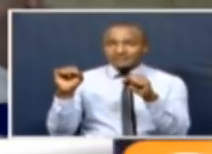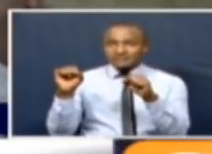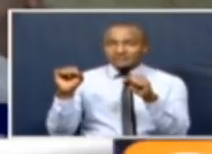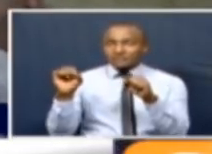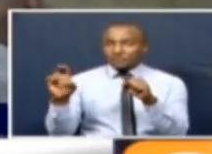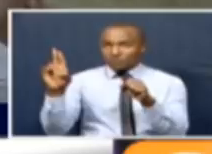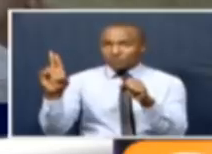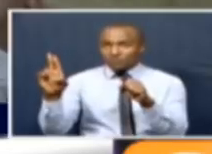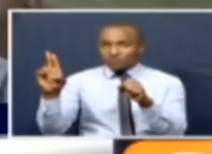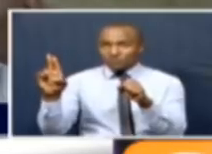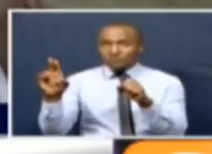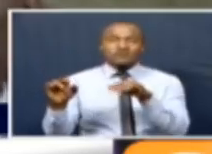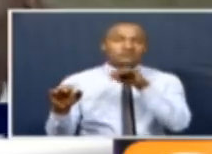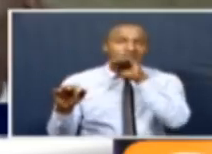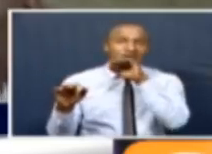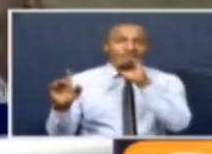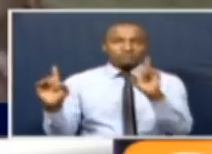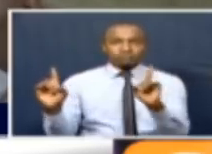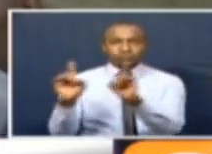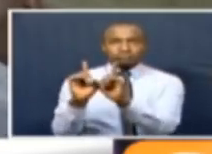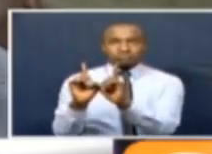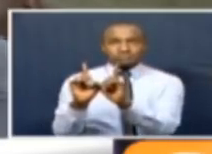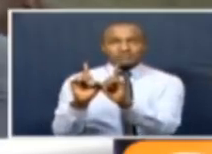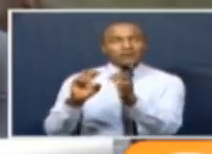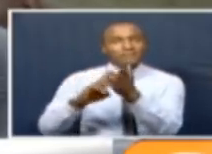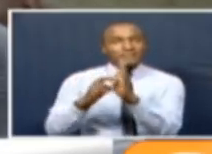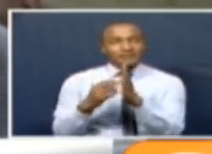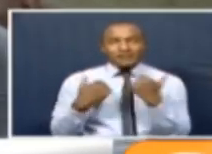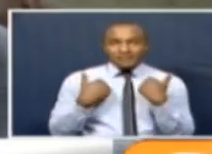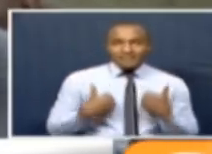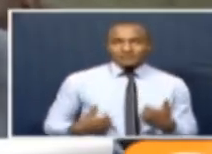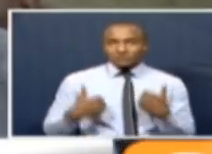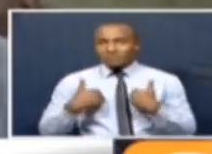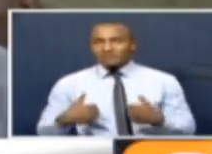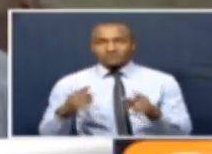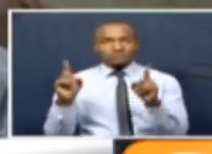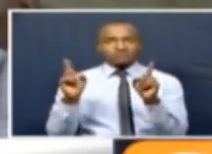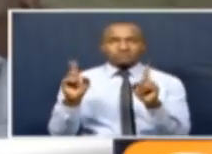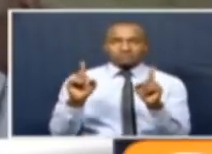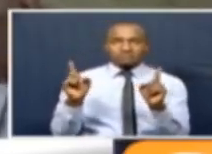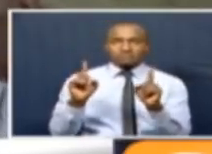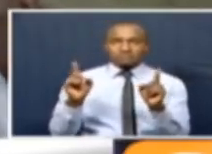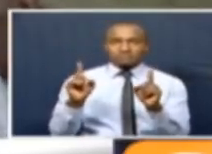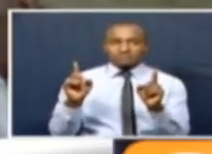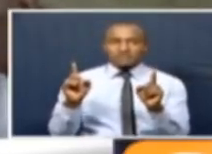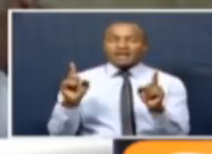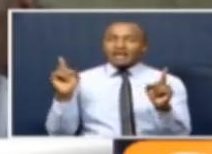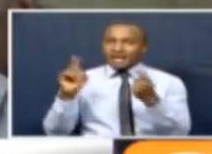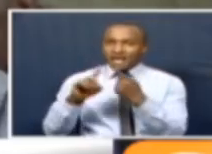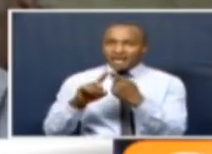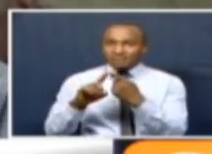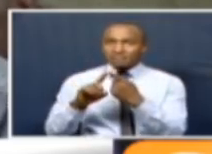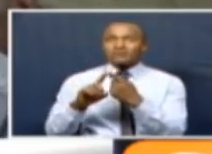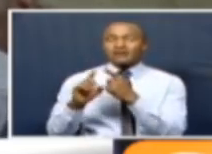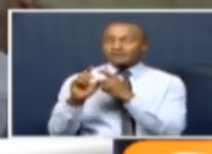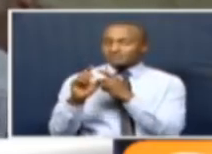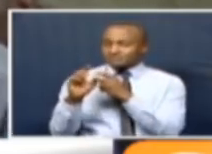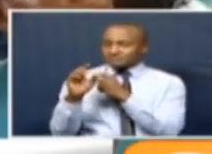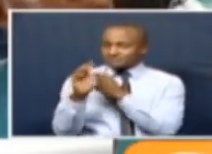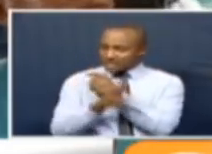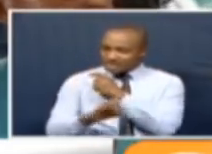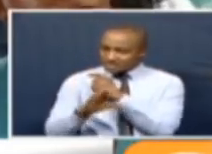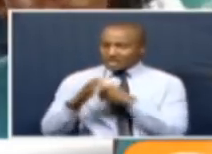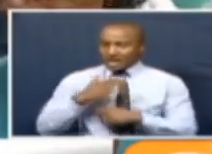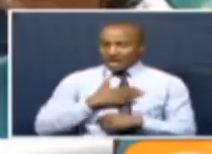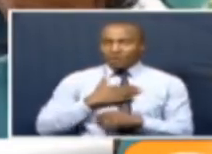ameungana na mheshimiwa Raila, sio kwa mambo ya kibinafsi, ni kwa mambo ya kuleta taifa letu pamoja.